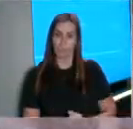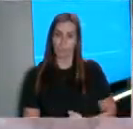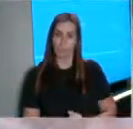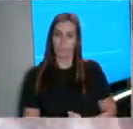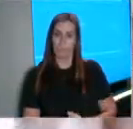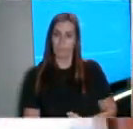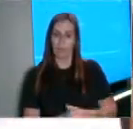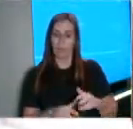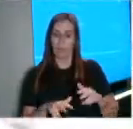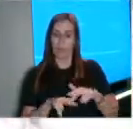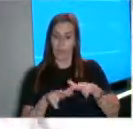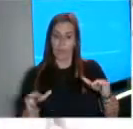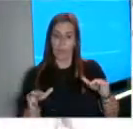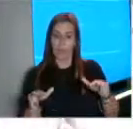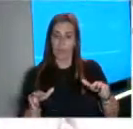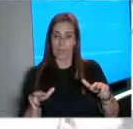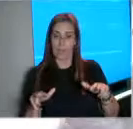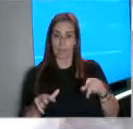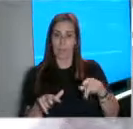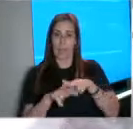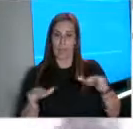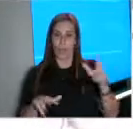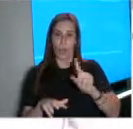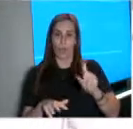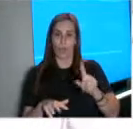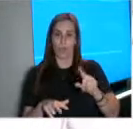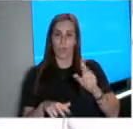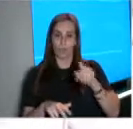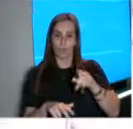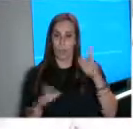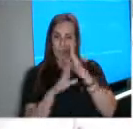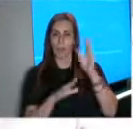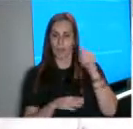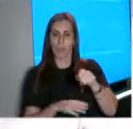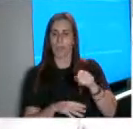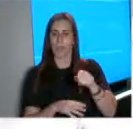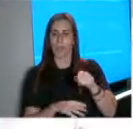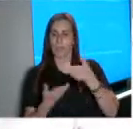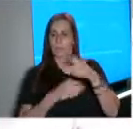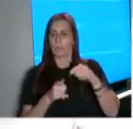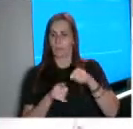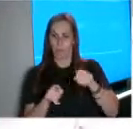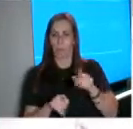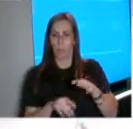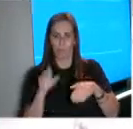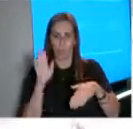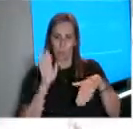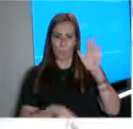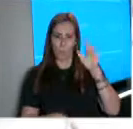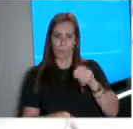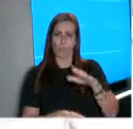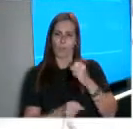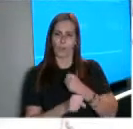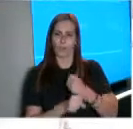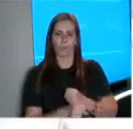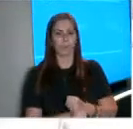אל הארץ שמלחמים מולה כארץ, לא בתור אם יש שם מחבלים, אל תתרסים ונתייחסים אליהם ככה. רובו ככולו, ככה זה